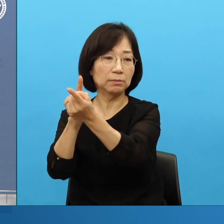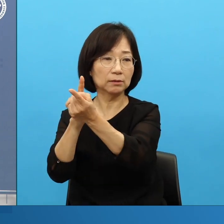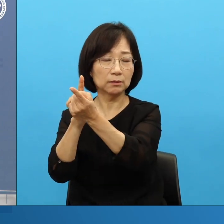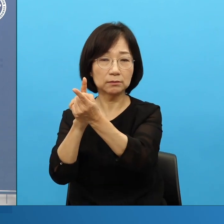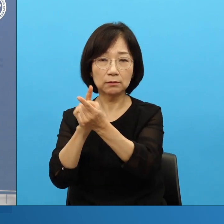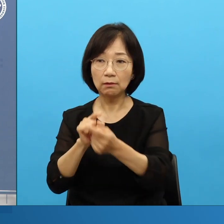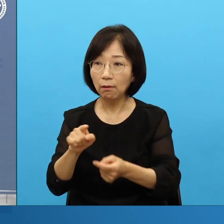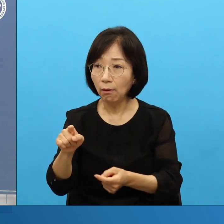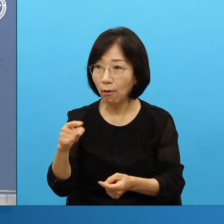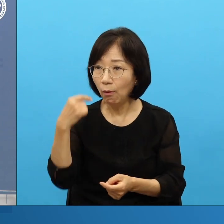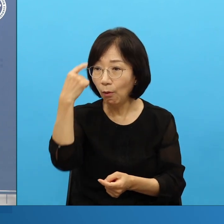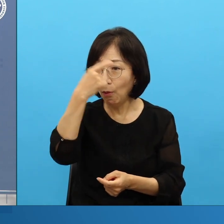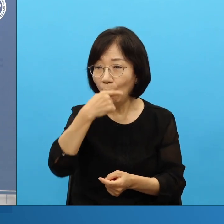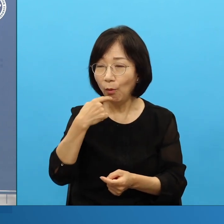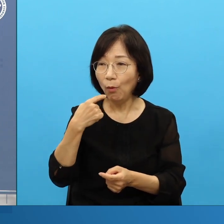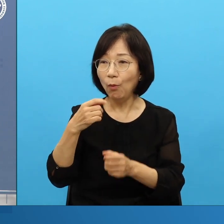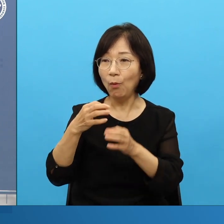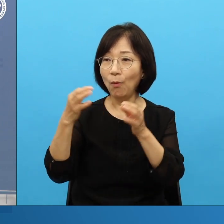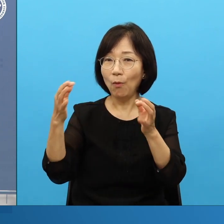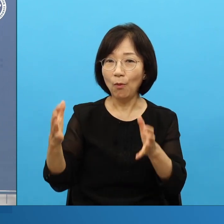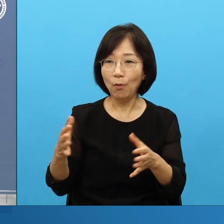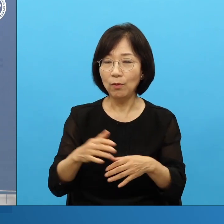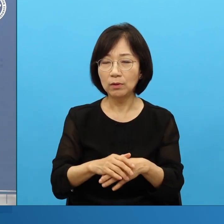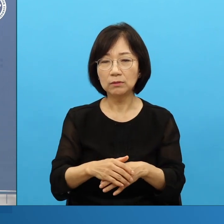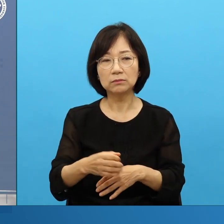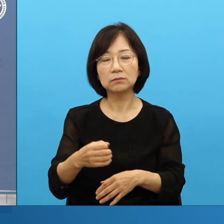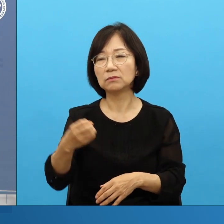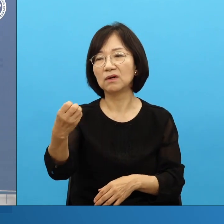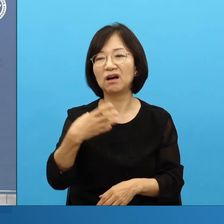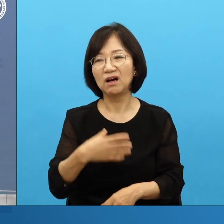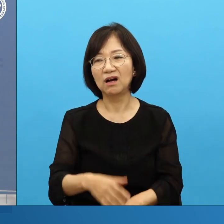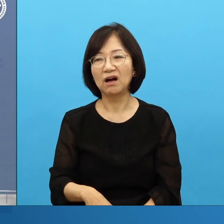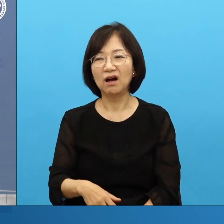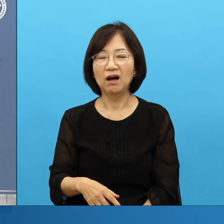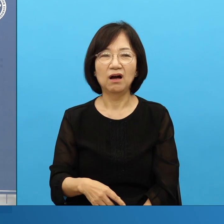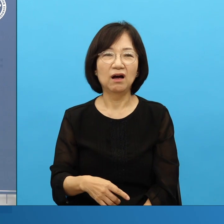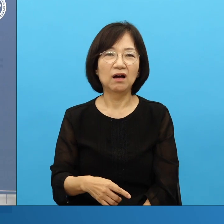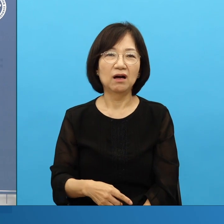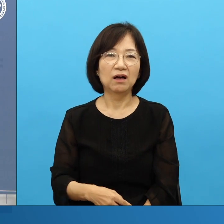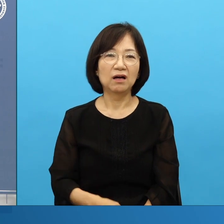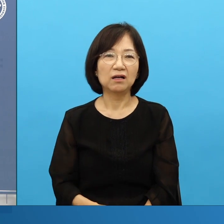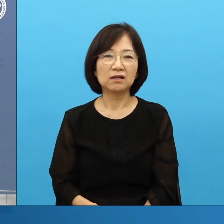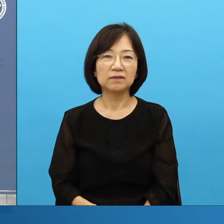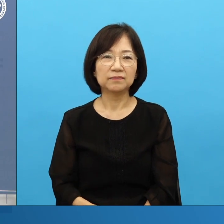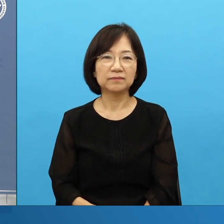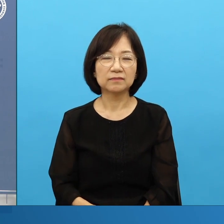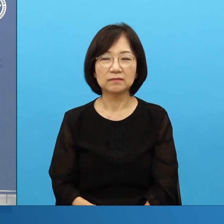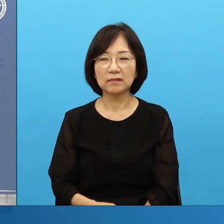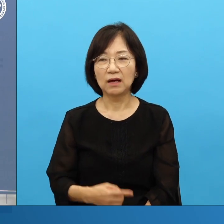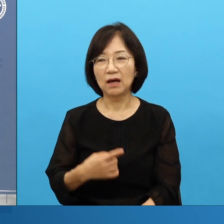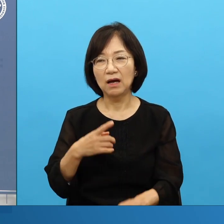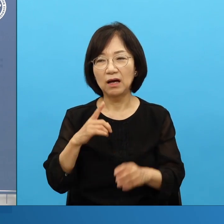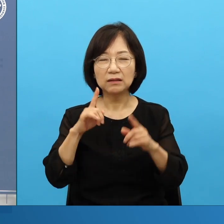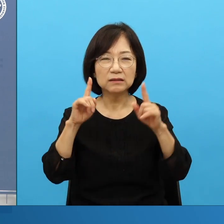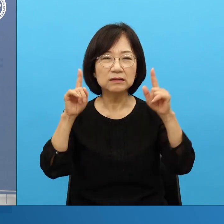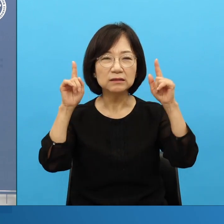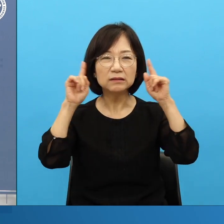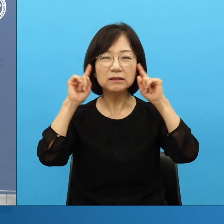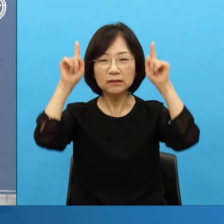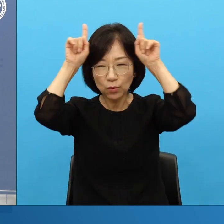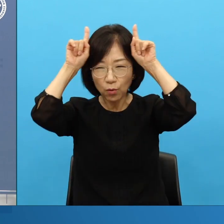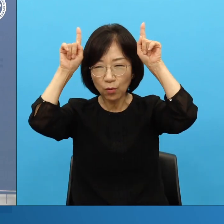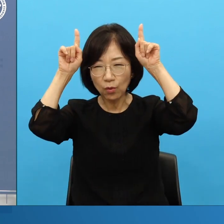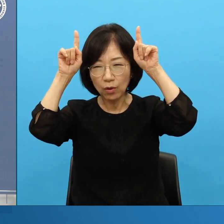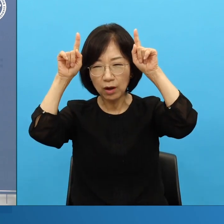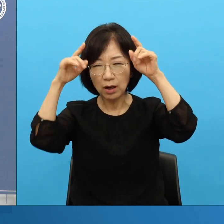왜 그러지 물었더니 지옥. And I said, "What happened to you?" And she said, "Hell. 딱 It was 한마디 hell." 지옥. She just said one word. It was hell. 그렇습니다.